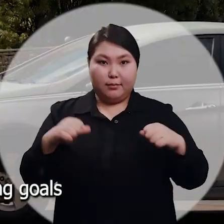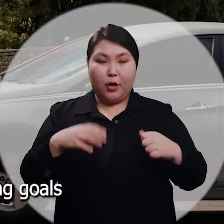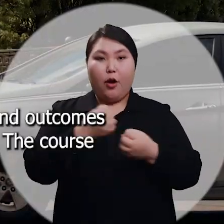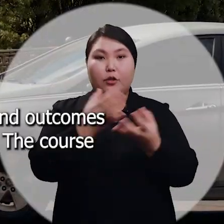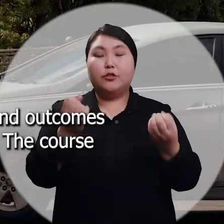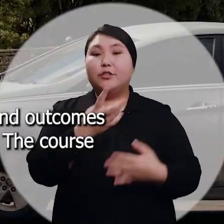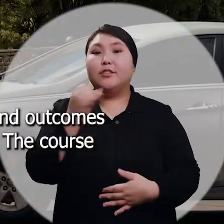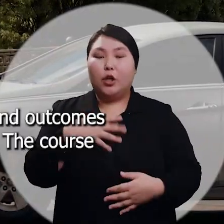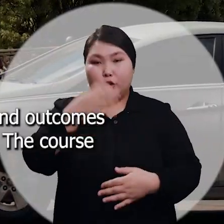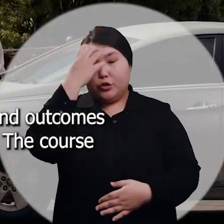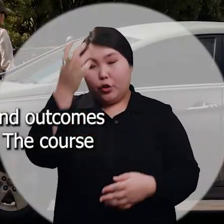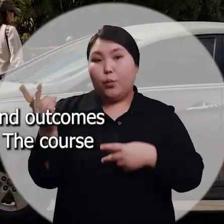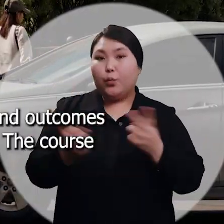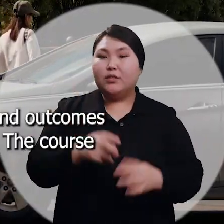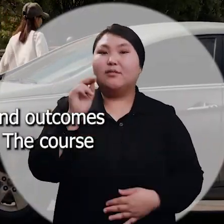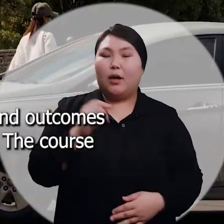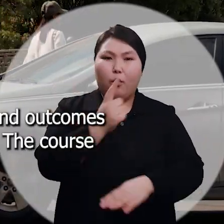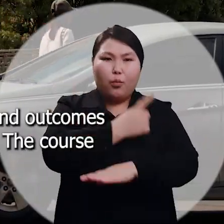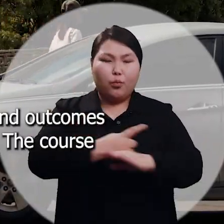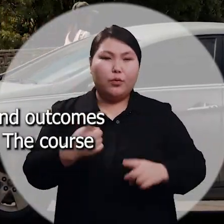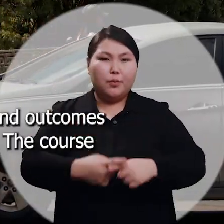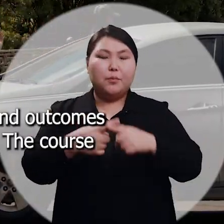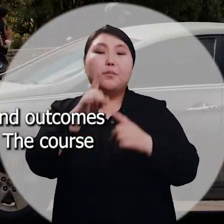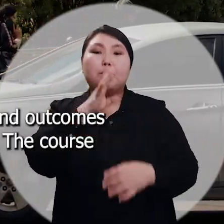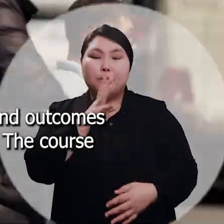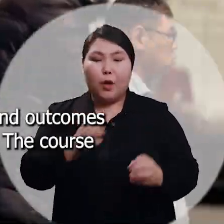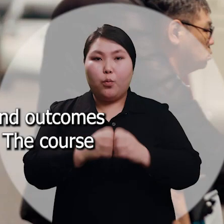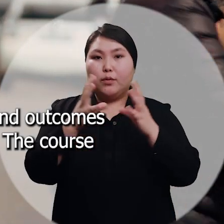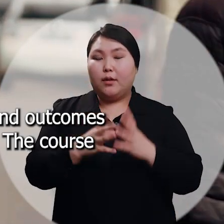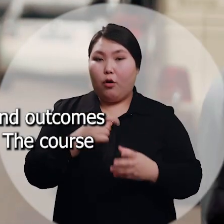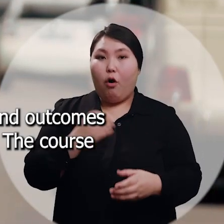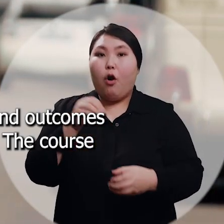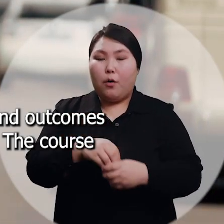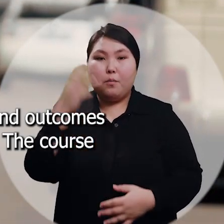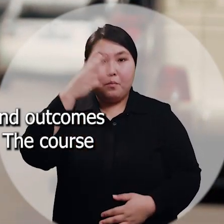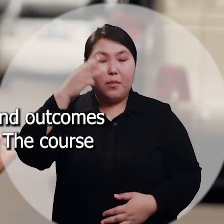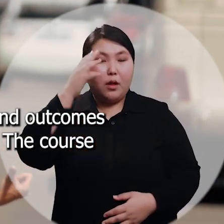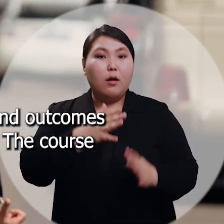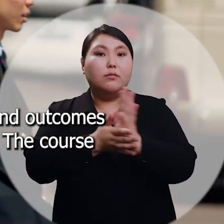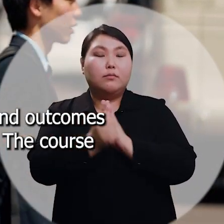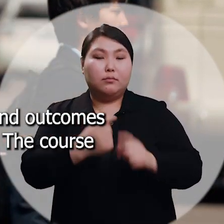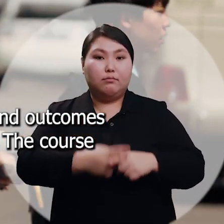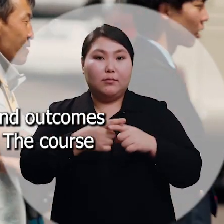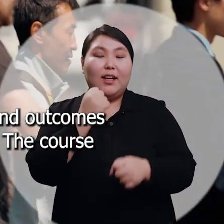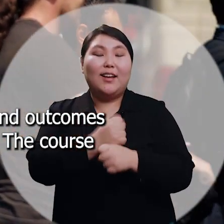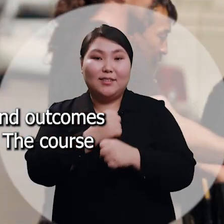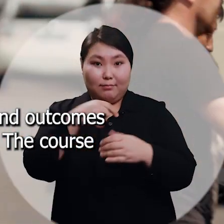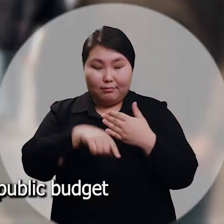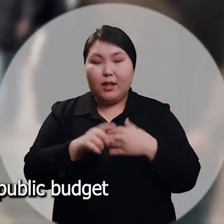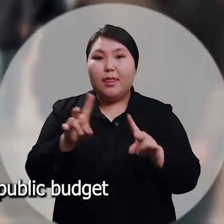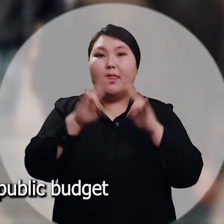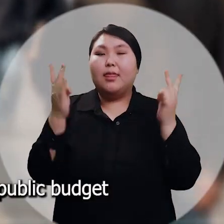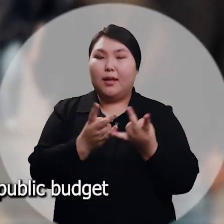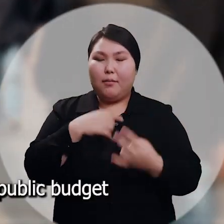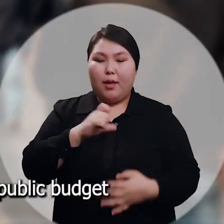эргээд олун нэдээг төрийн үлжлэхэнэ чанар өрдүүнг немэгдөөлэхэд үтээлч хэр оролцог мэдлэг өрчадуырэг немэгдөөлэх ажлийн хүрээнд.